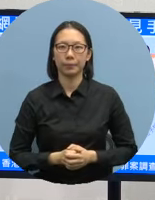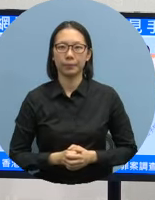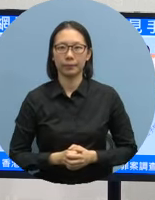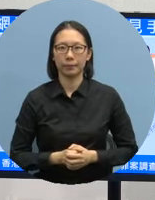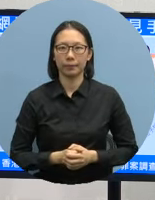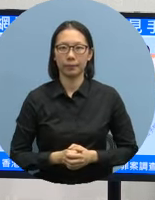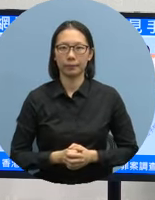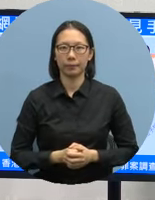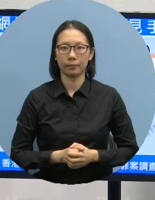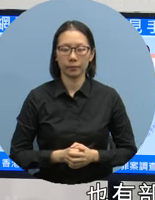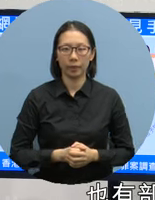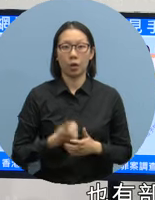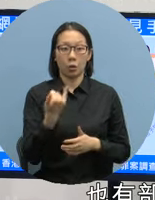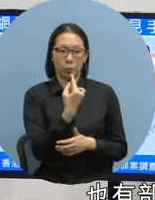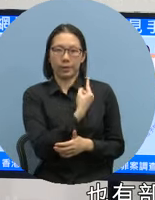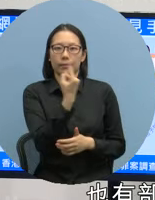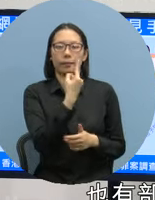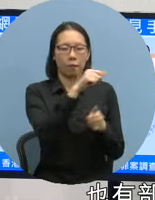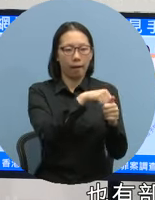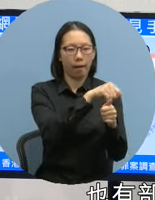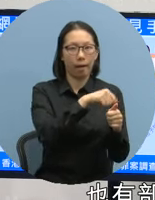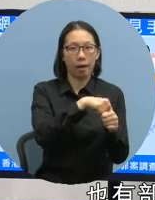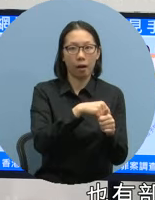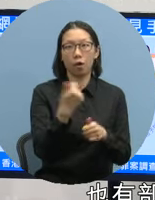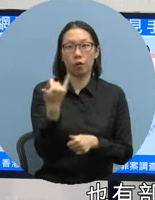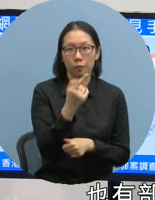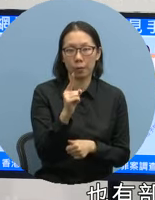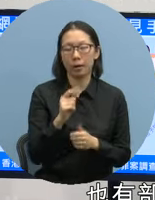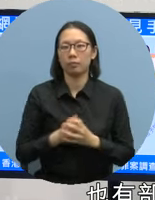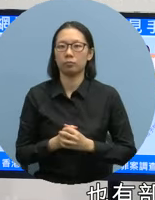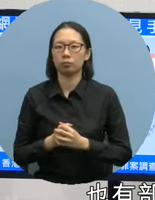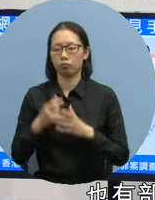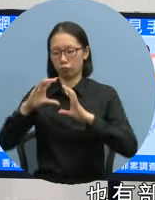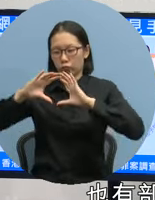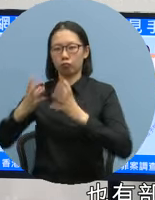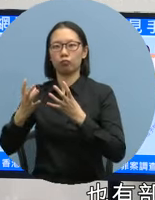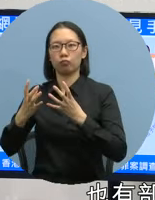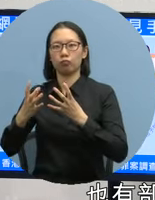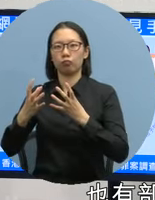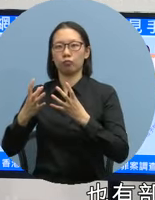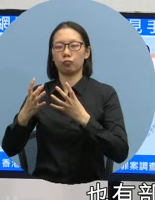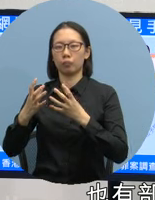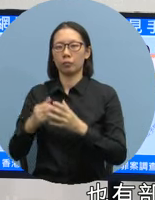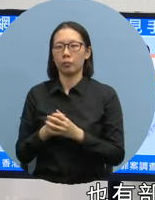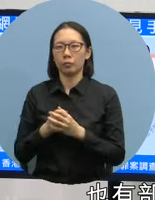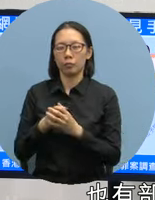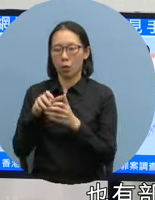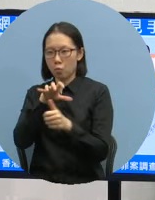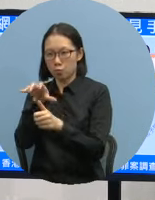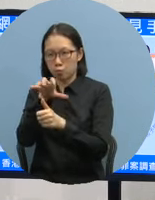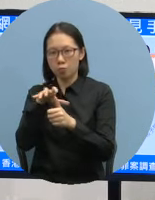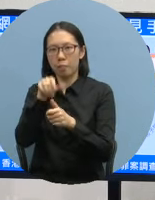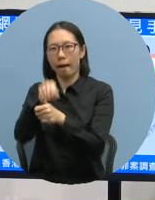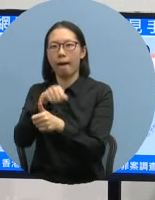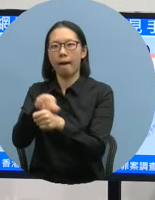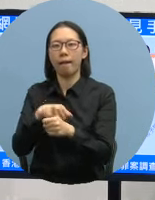單獨犯案之外呢，亦都有部分騙徒是以這個小型的集團方式去操作。他